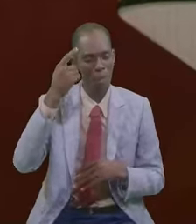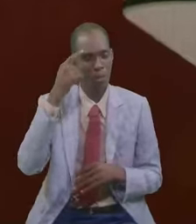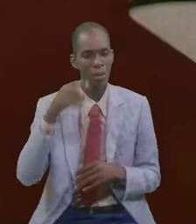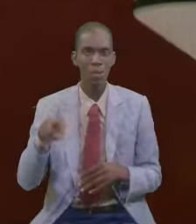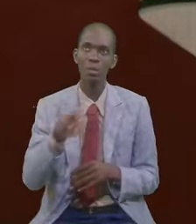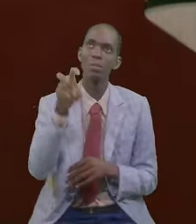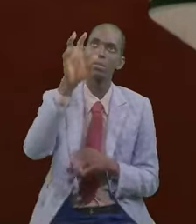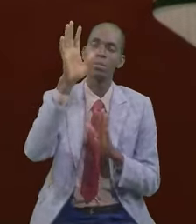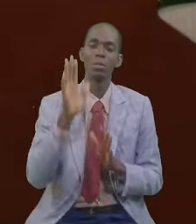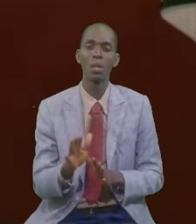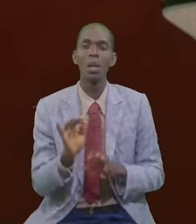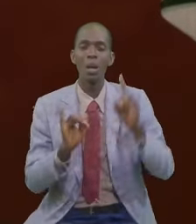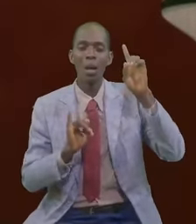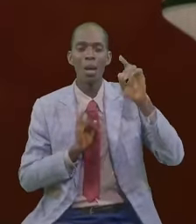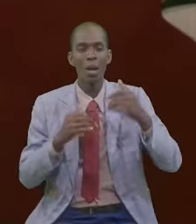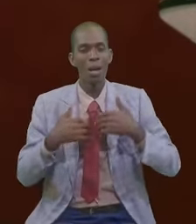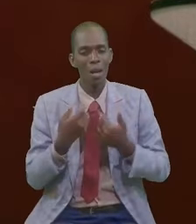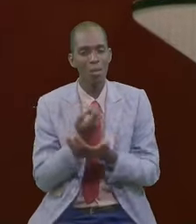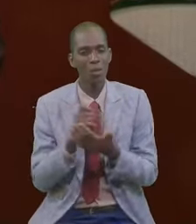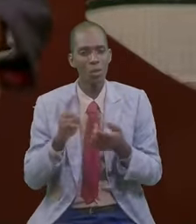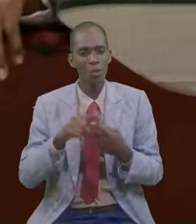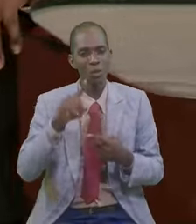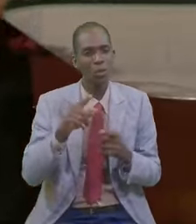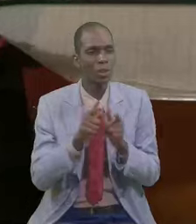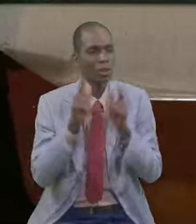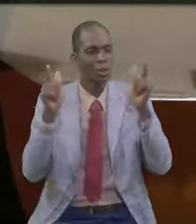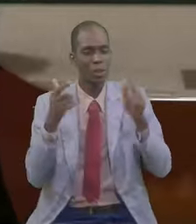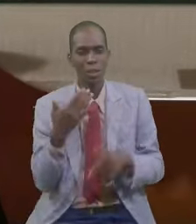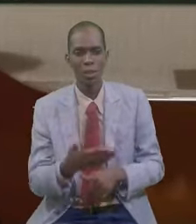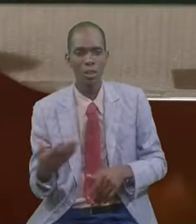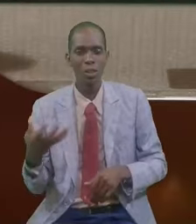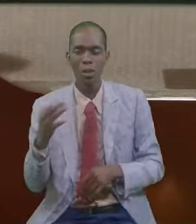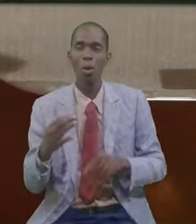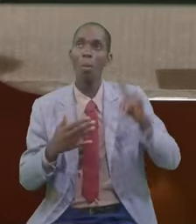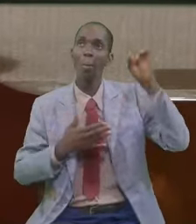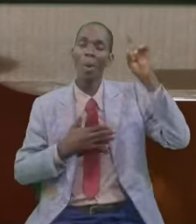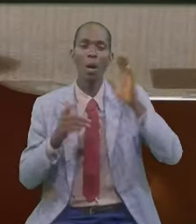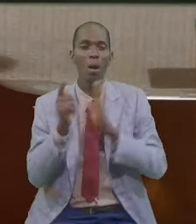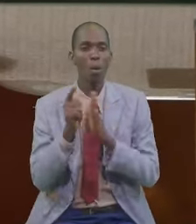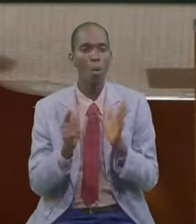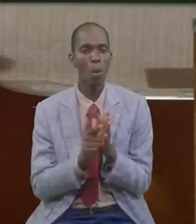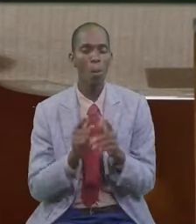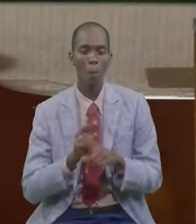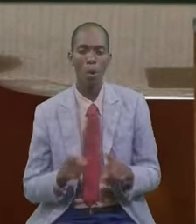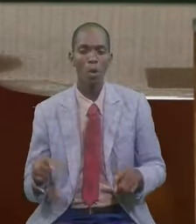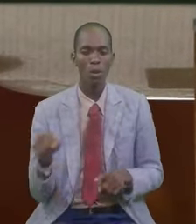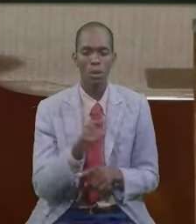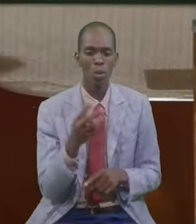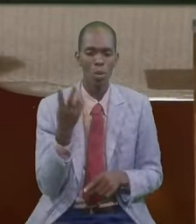ciel. Que j'écrive pour lui toutes les ordonnances de ma loi. Elles sont regardées comme quelque